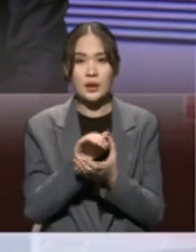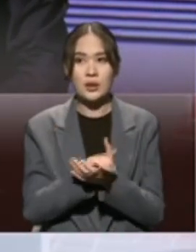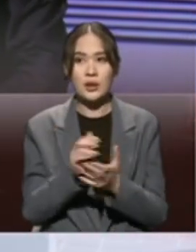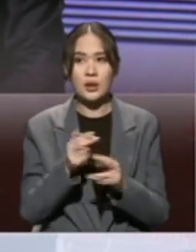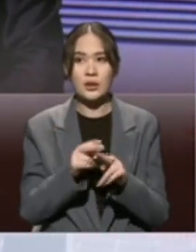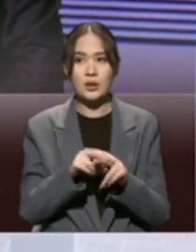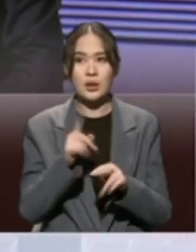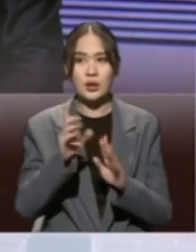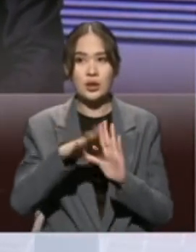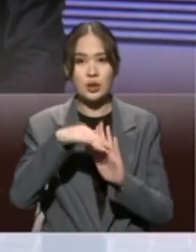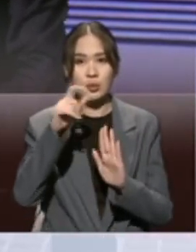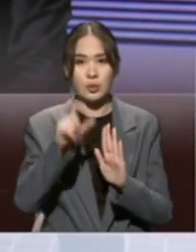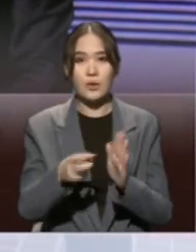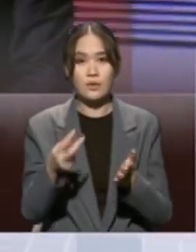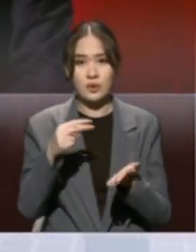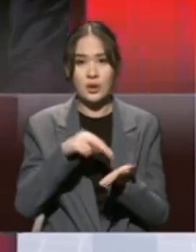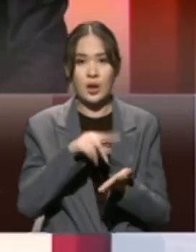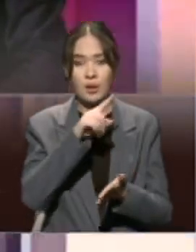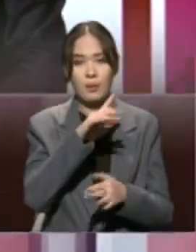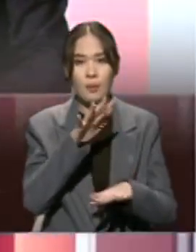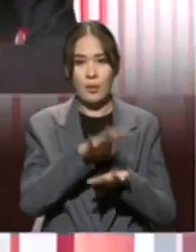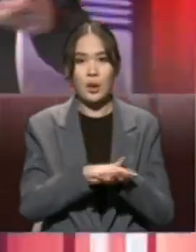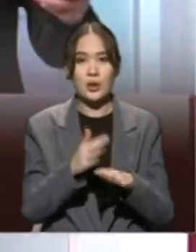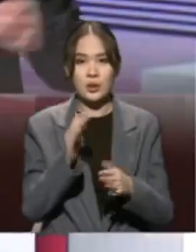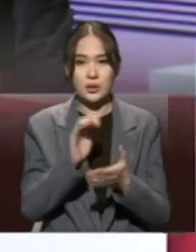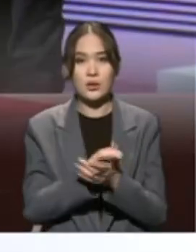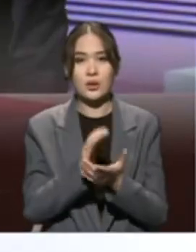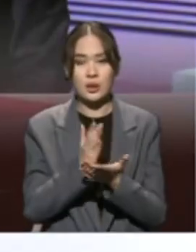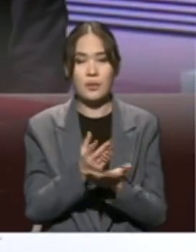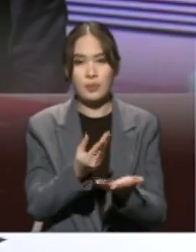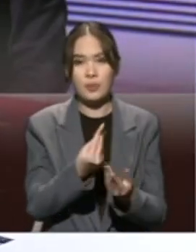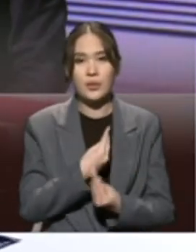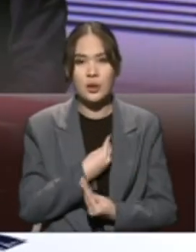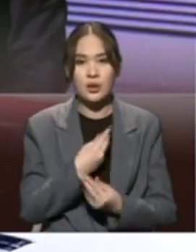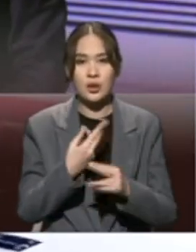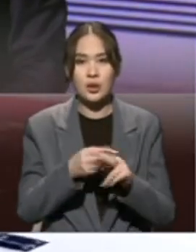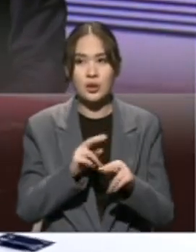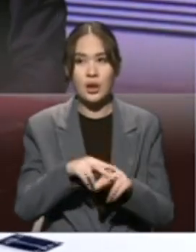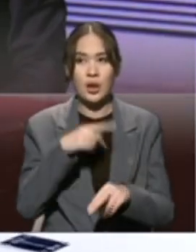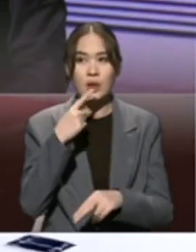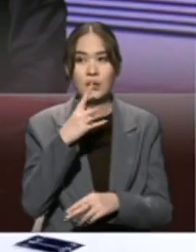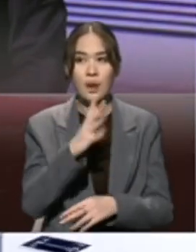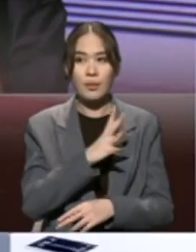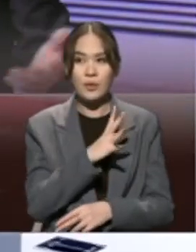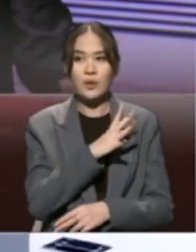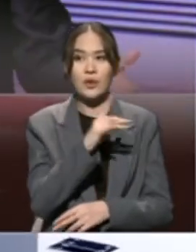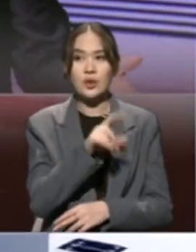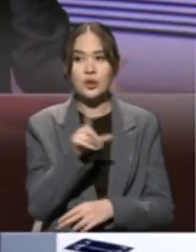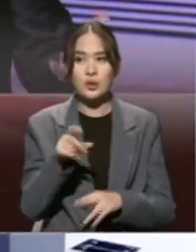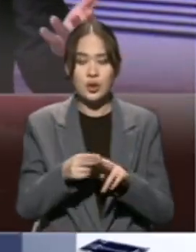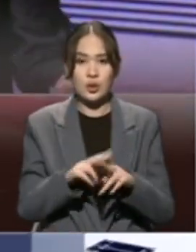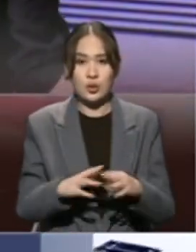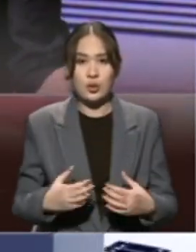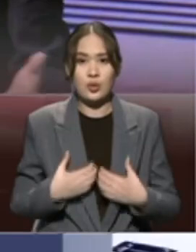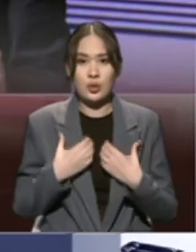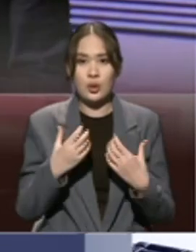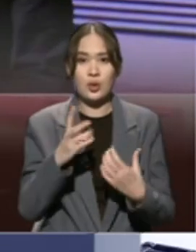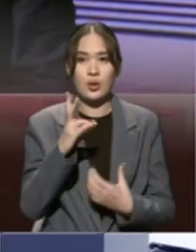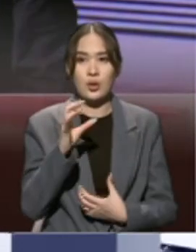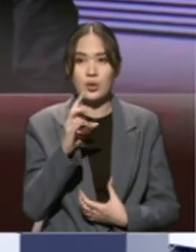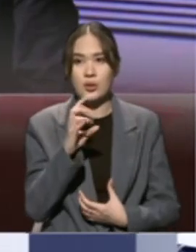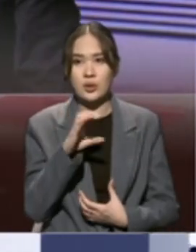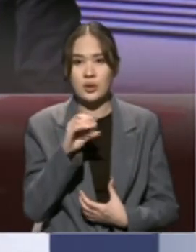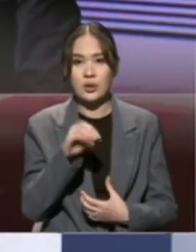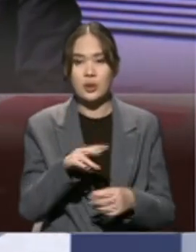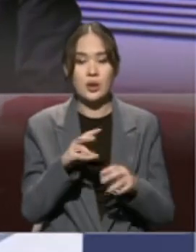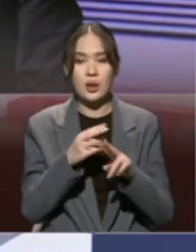сен депутат болдың ғой, ана банкте танысым бар шығар, беретінің береміз ғой дейтіндер де адамдар кездесті мысалы. Бұл деген сұмдық қой, бұл нонсенс. Сондықтан